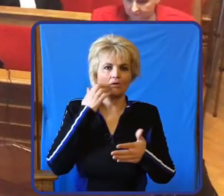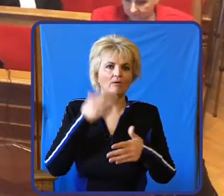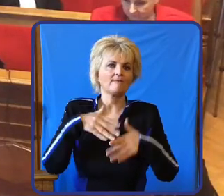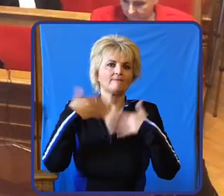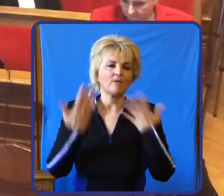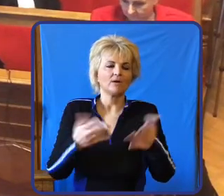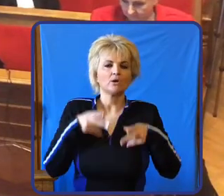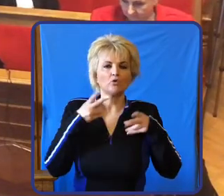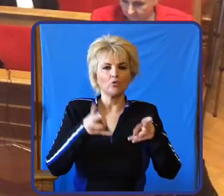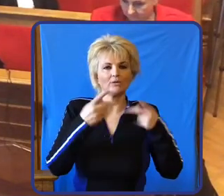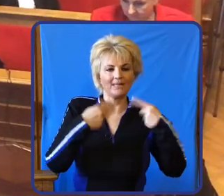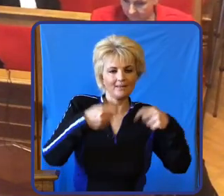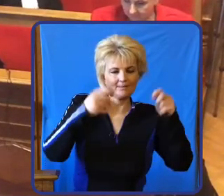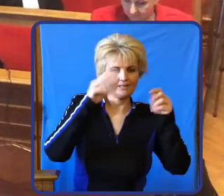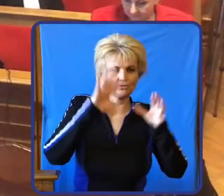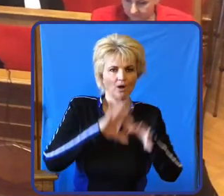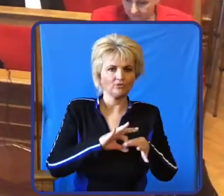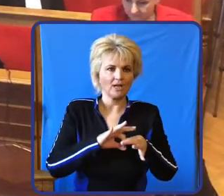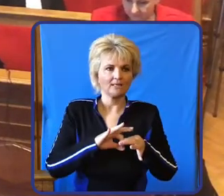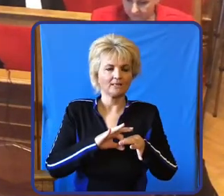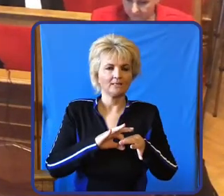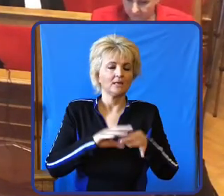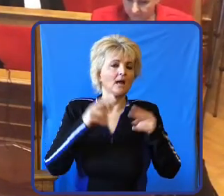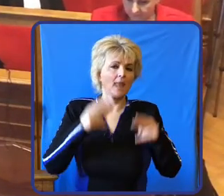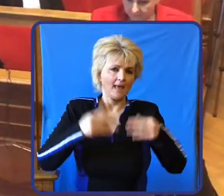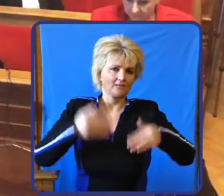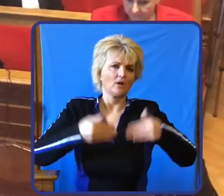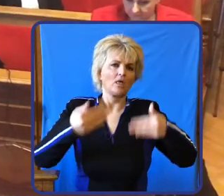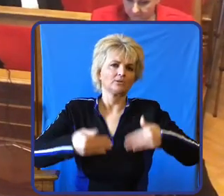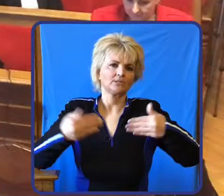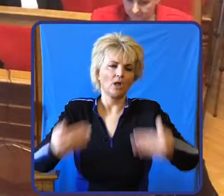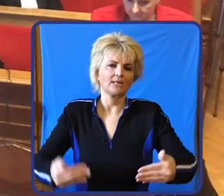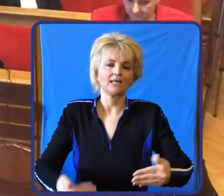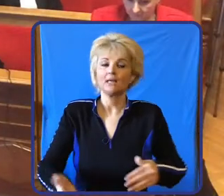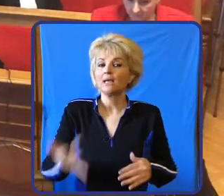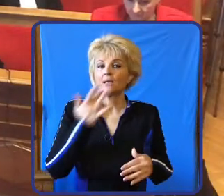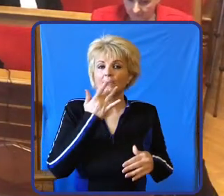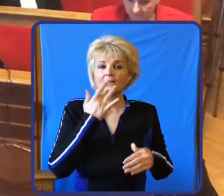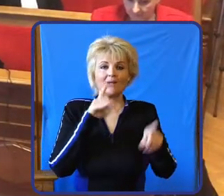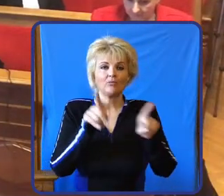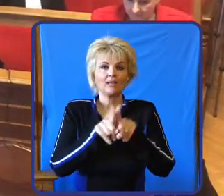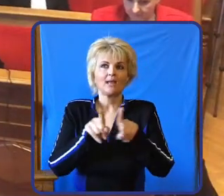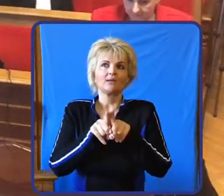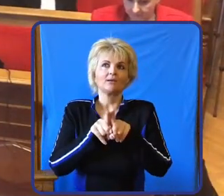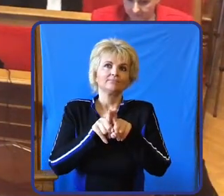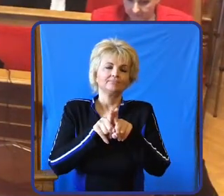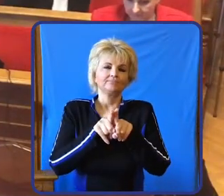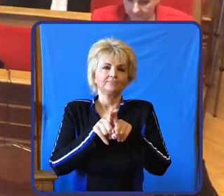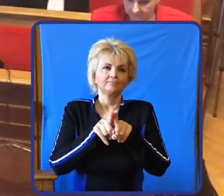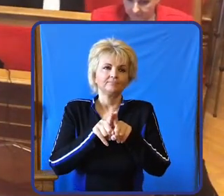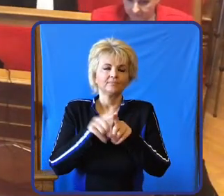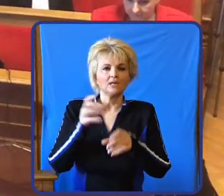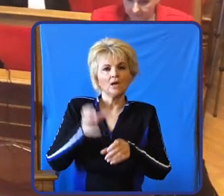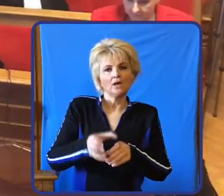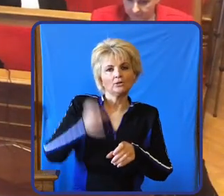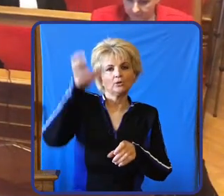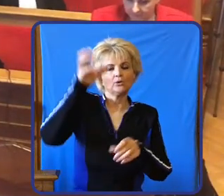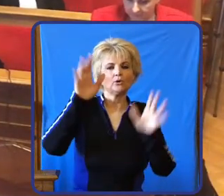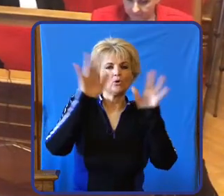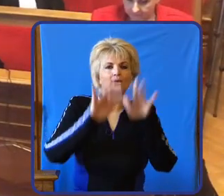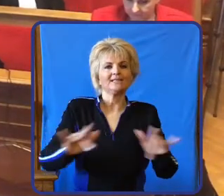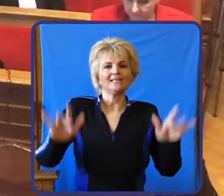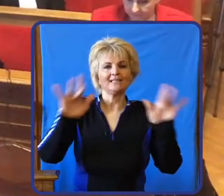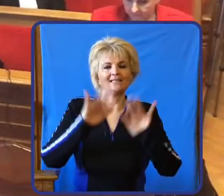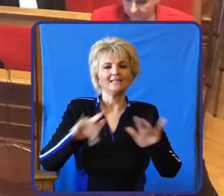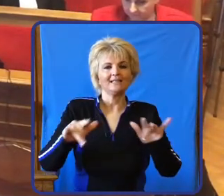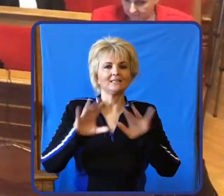akár a útépítések kapcsán. Úgy gondolom, hogy ezek elhalaszthatók lennének, de például ilyen a torony díszkvilágítása is, amely